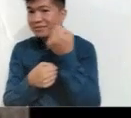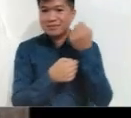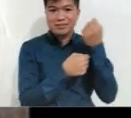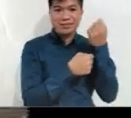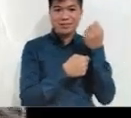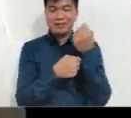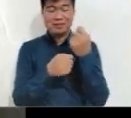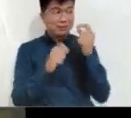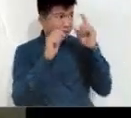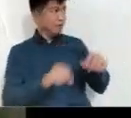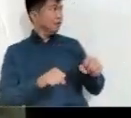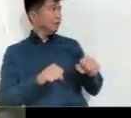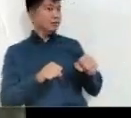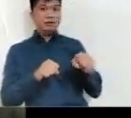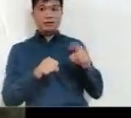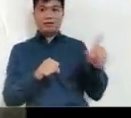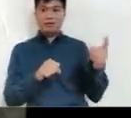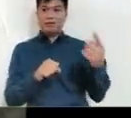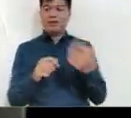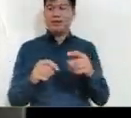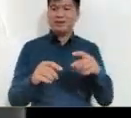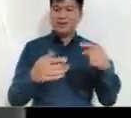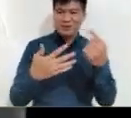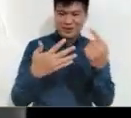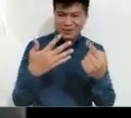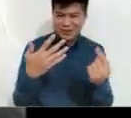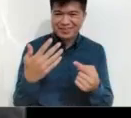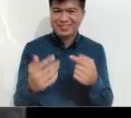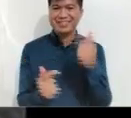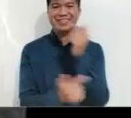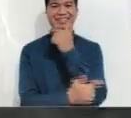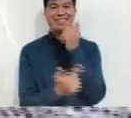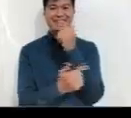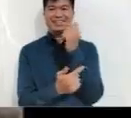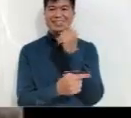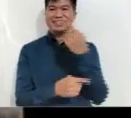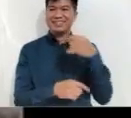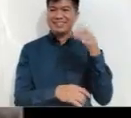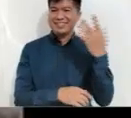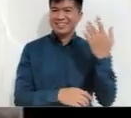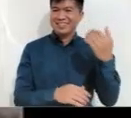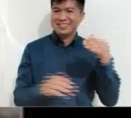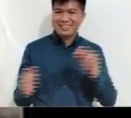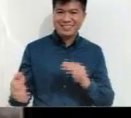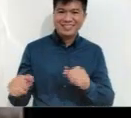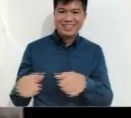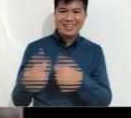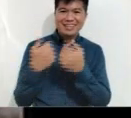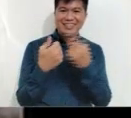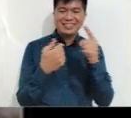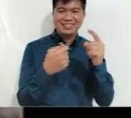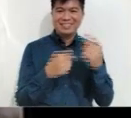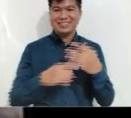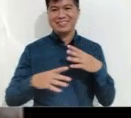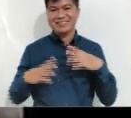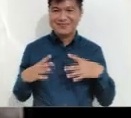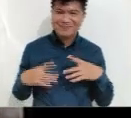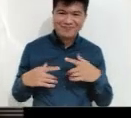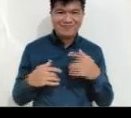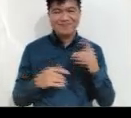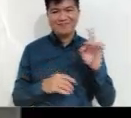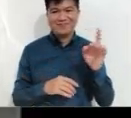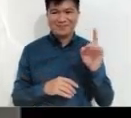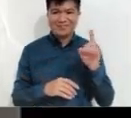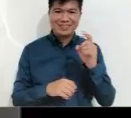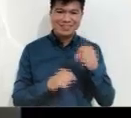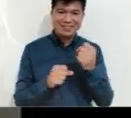Nagulat! At kung ano-ano pang nakakatawang classic challenges, ang aliw na dulot ng 80s Japanese game show na